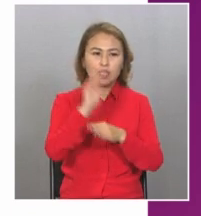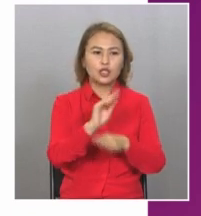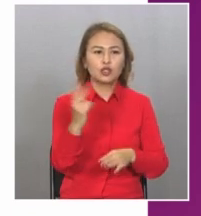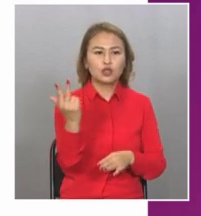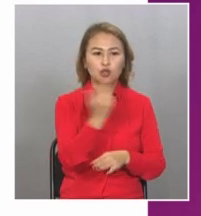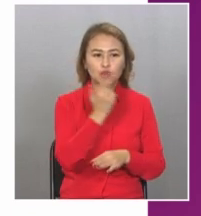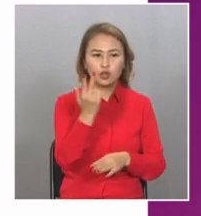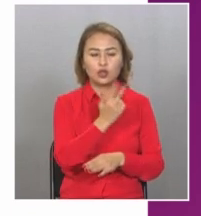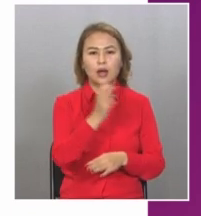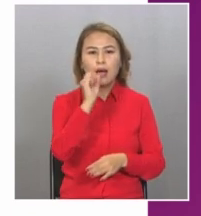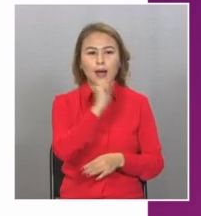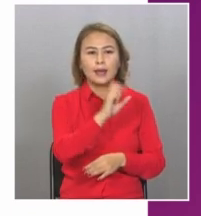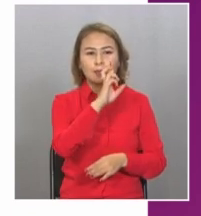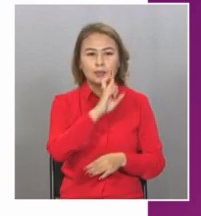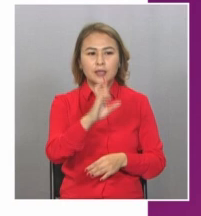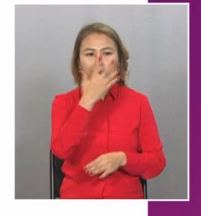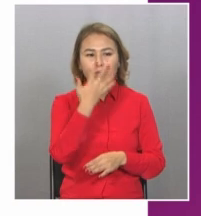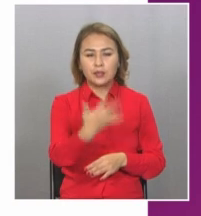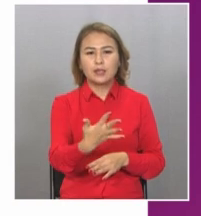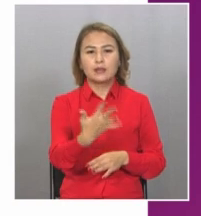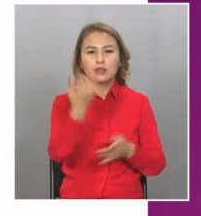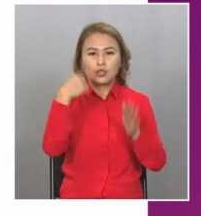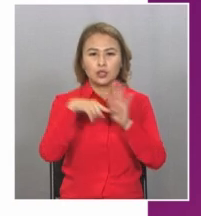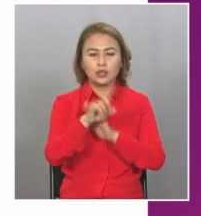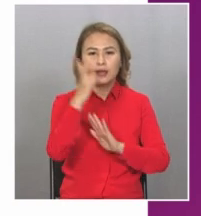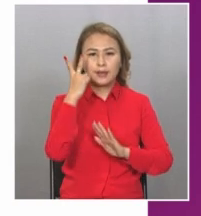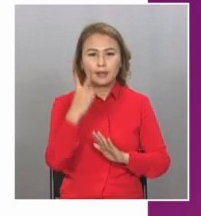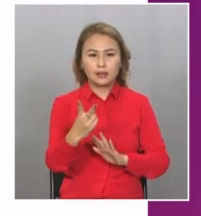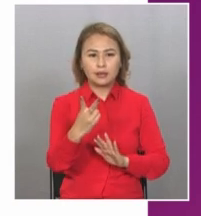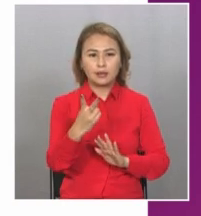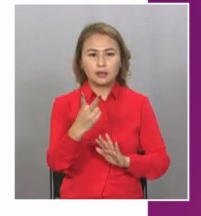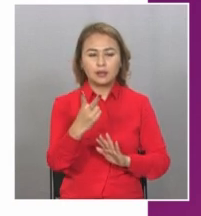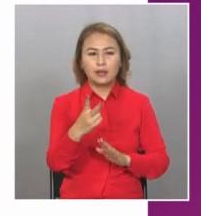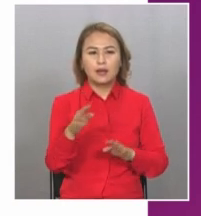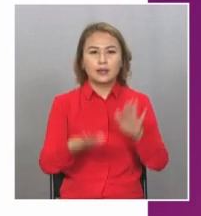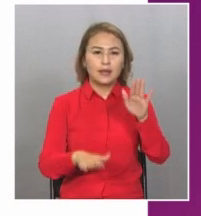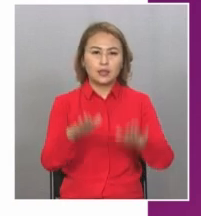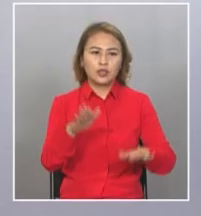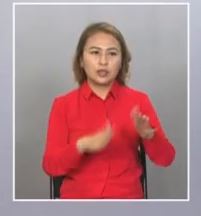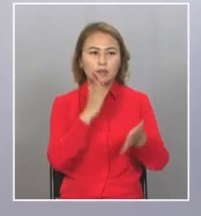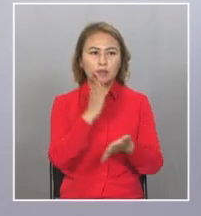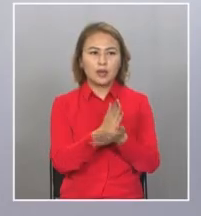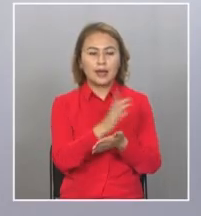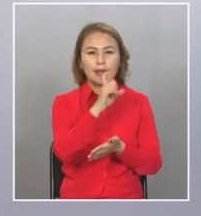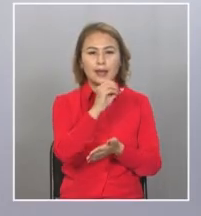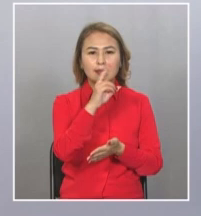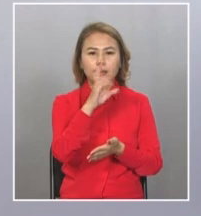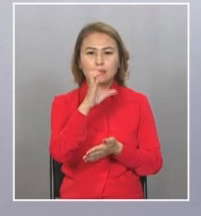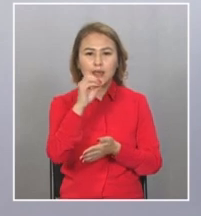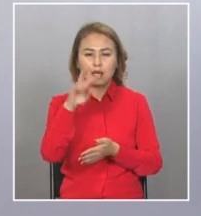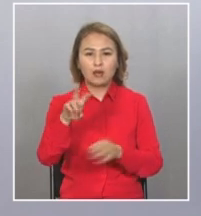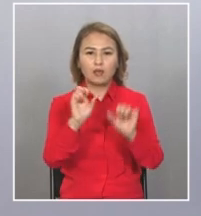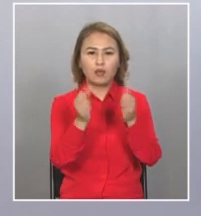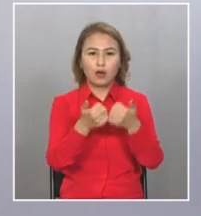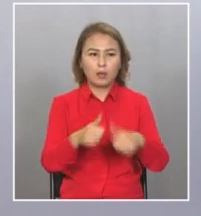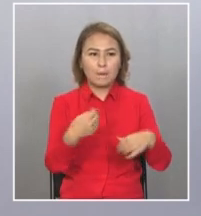үшінші, AB5 ұяшығындағы мәннің 2 дәрежесі. Ал Excel-де